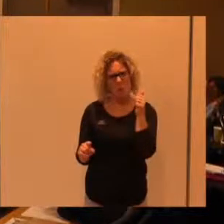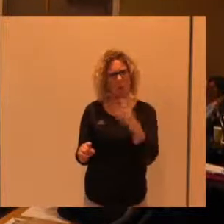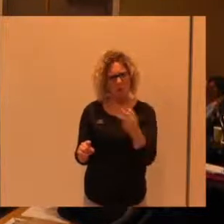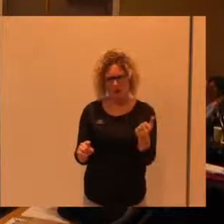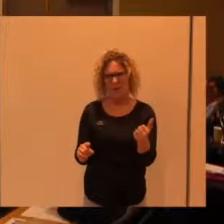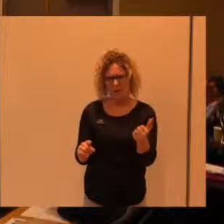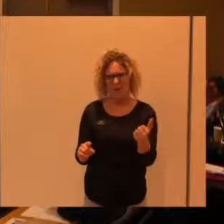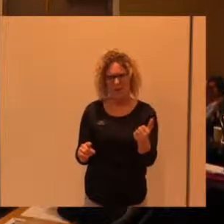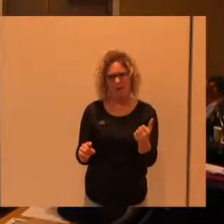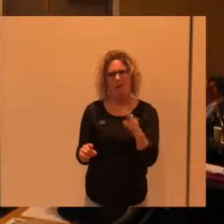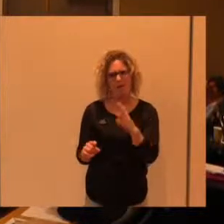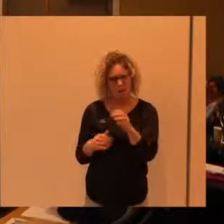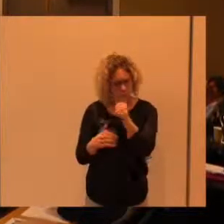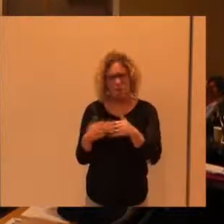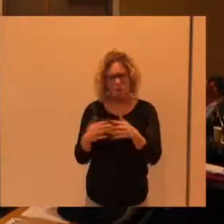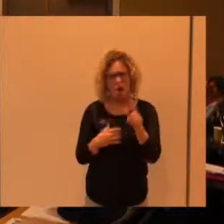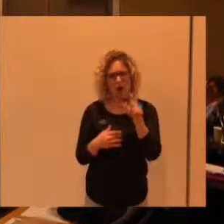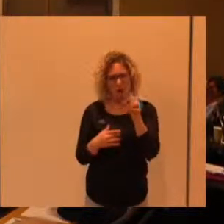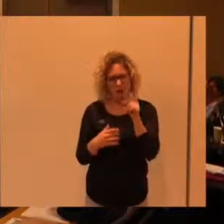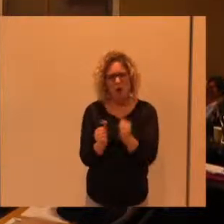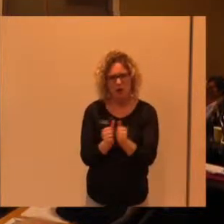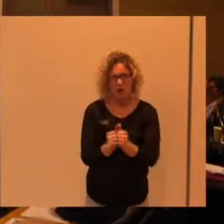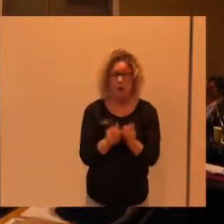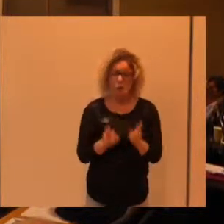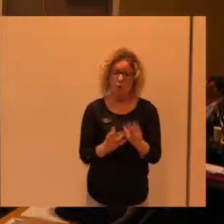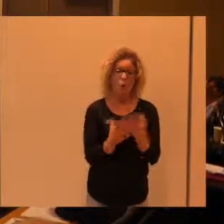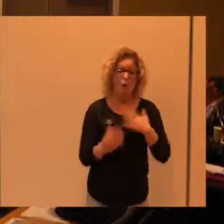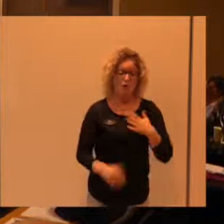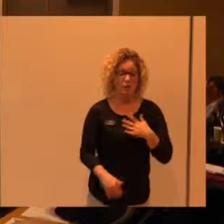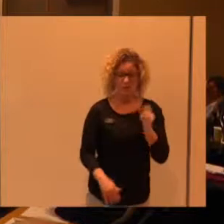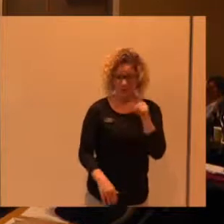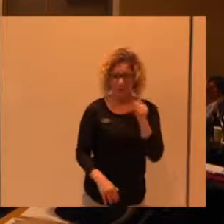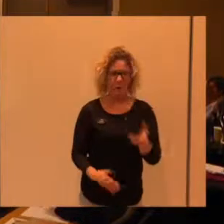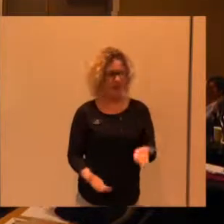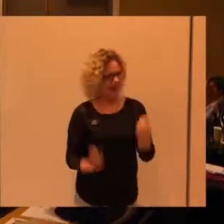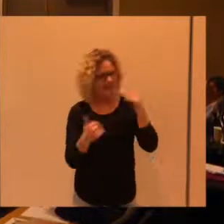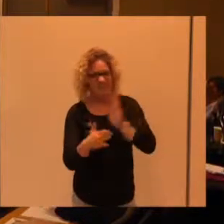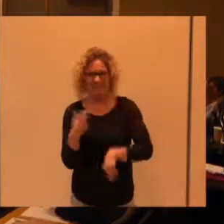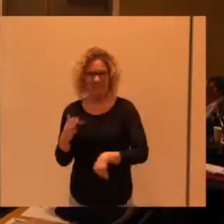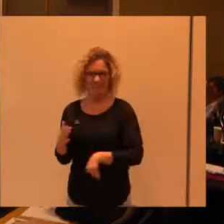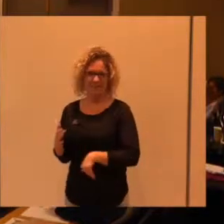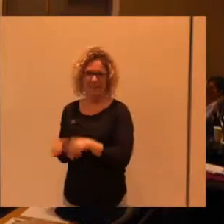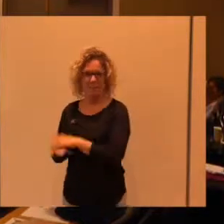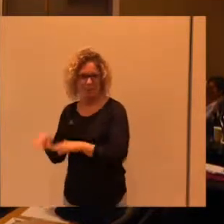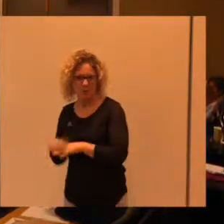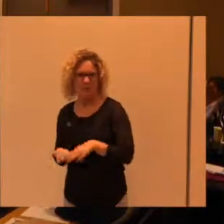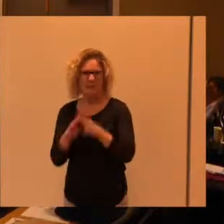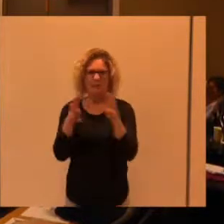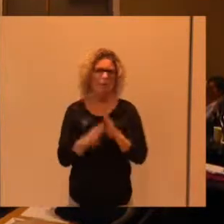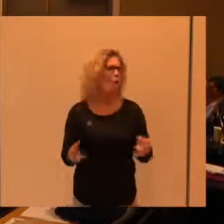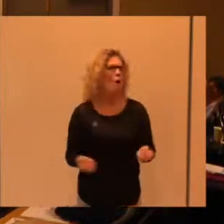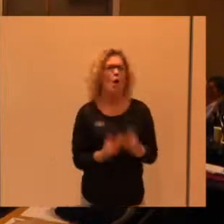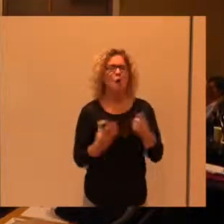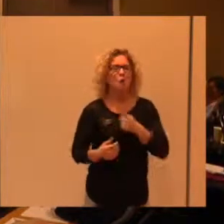som tycker att det kan vara svårt att göra saker digitalt. Men det är också många som tycker att det digitala är mycket lättare. Internet löste en